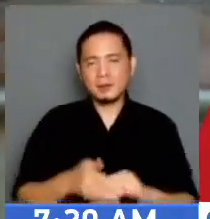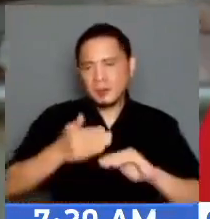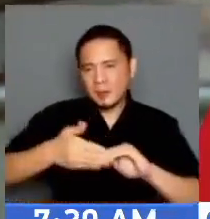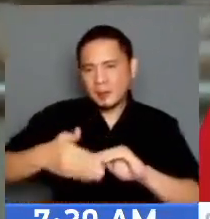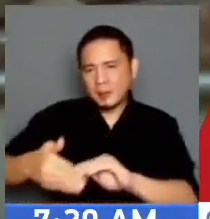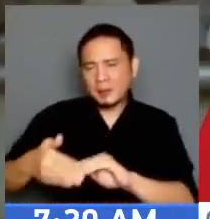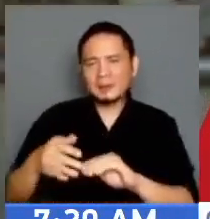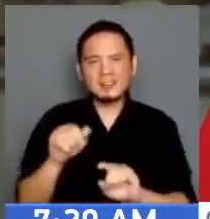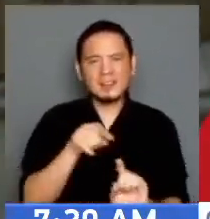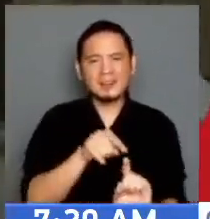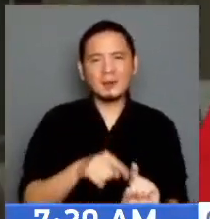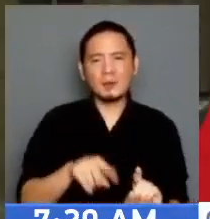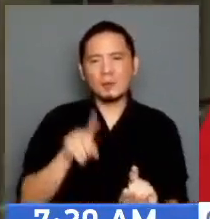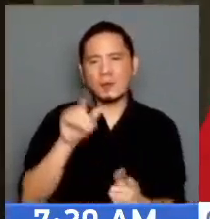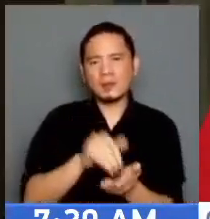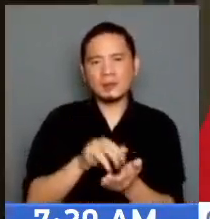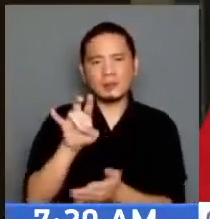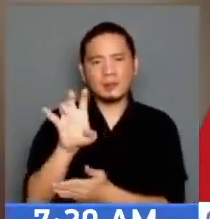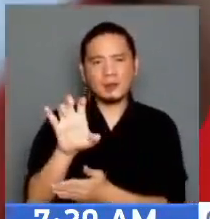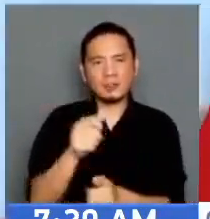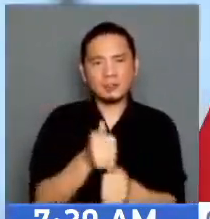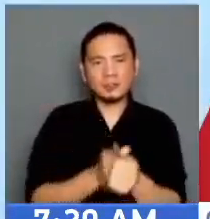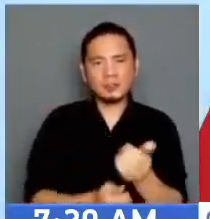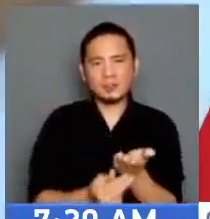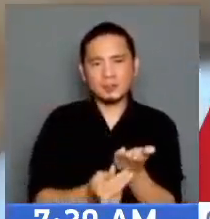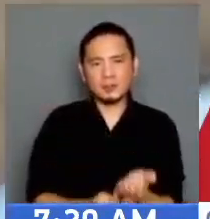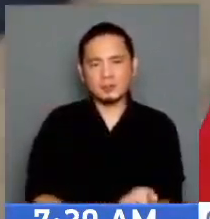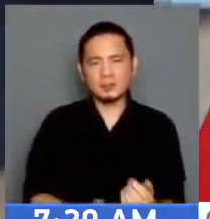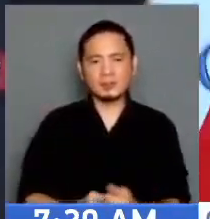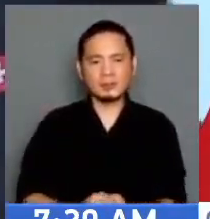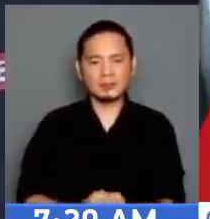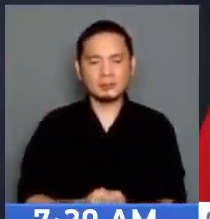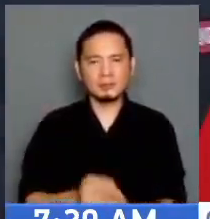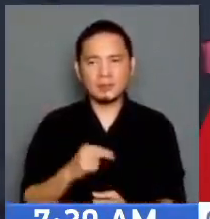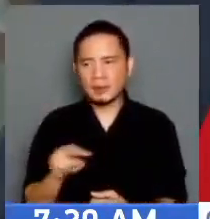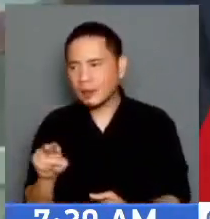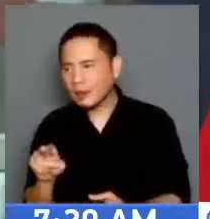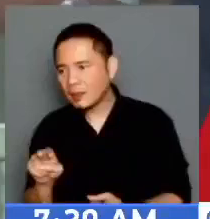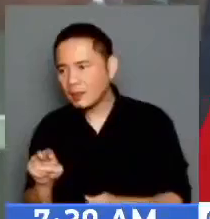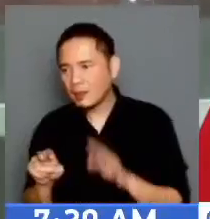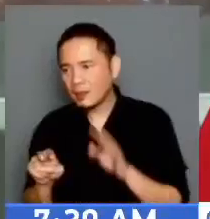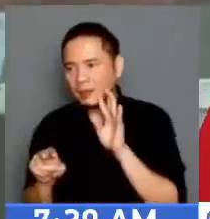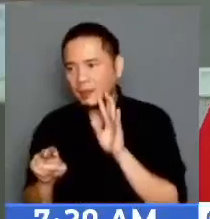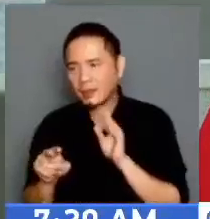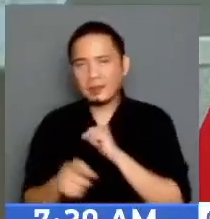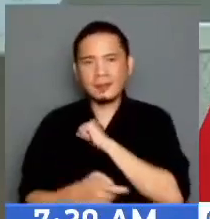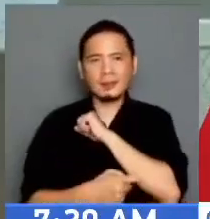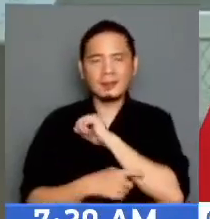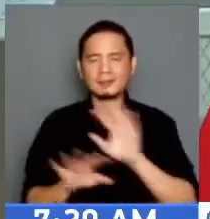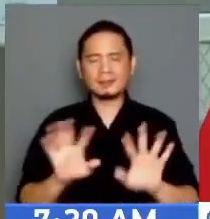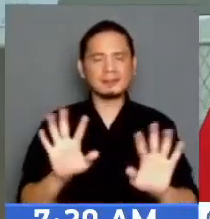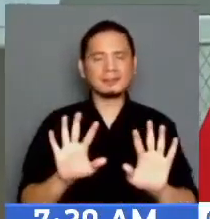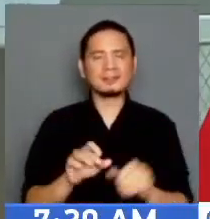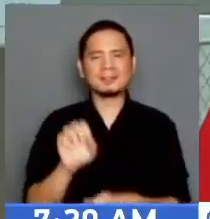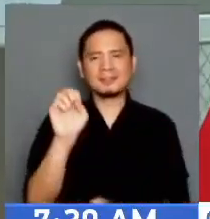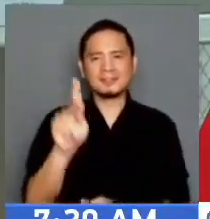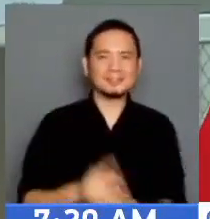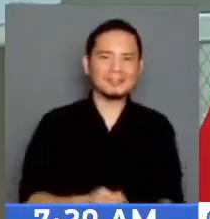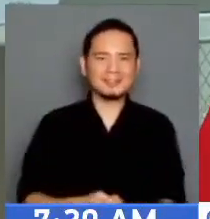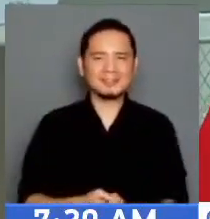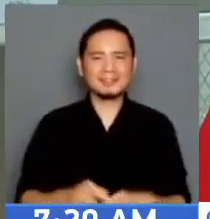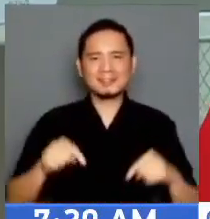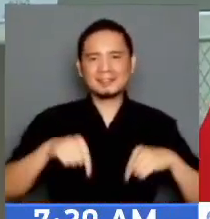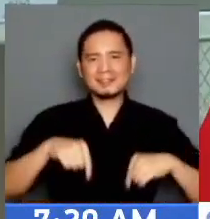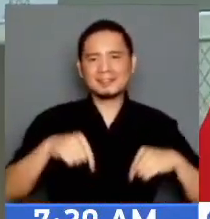kilo. No? So, ayoko nang titigan, Maris, kasi nakakatakam siya ngayong umaga. At ito ang unang balita mula rito sa Mandaluyong.